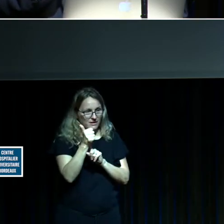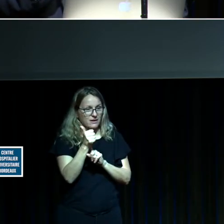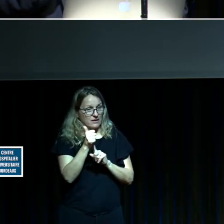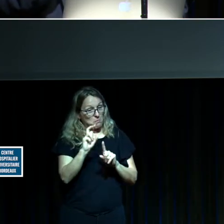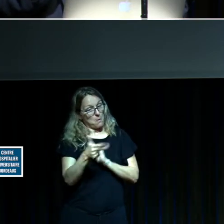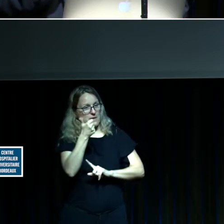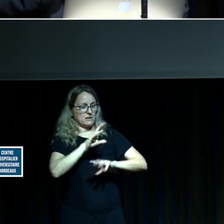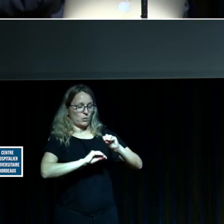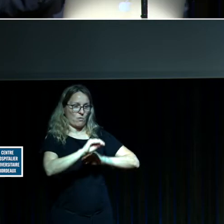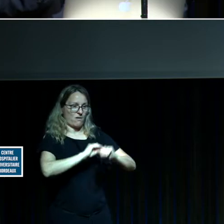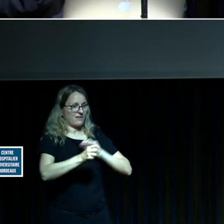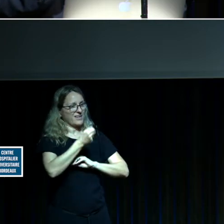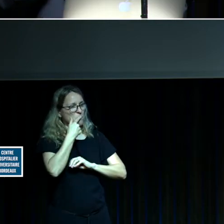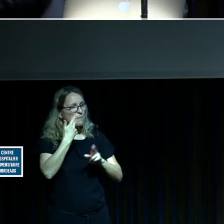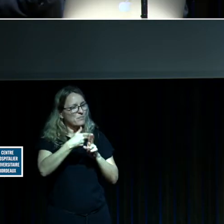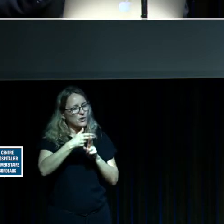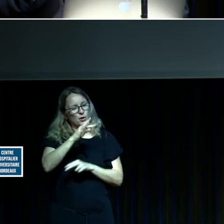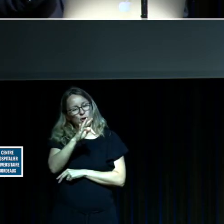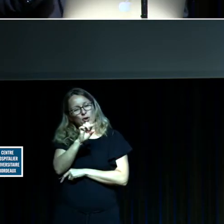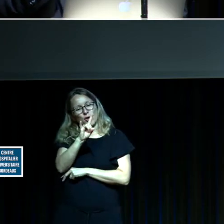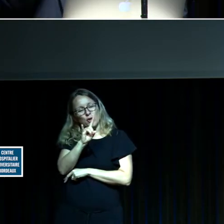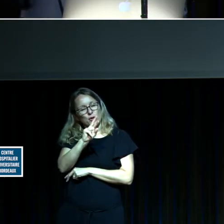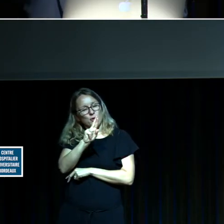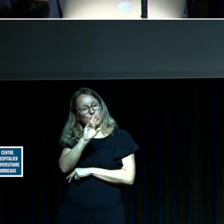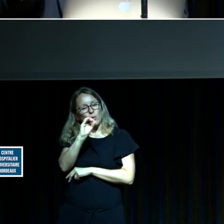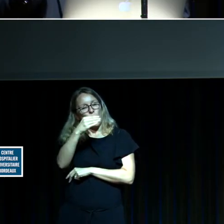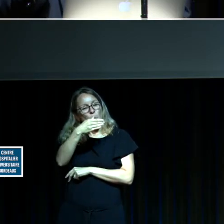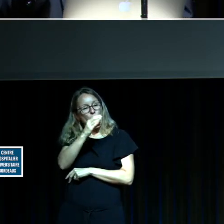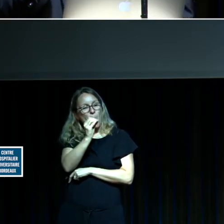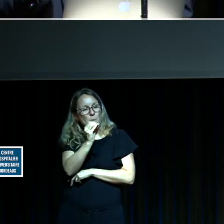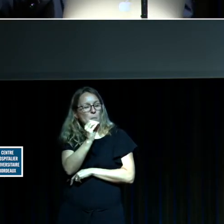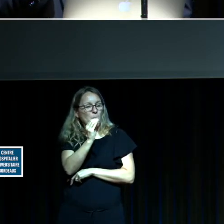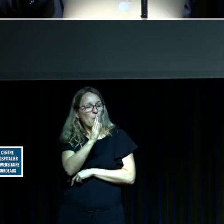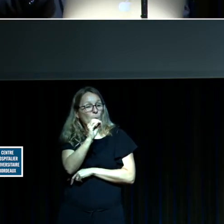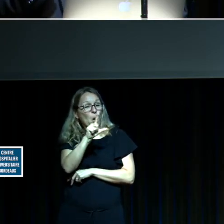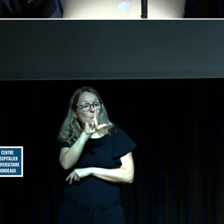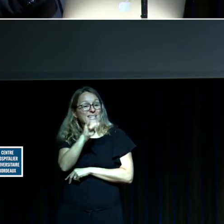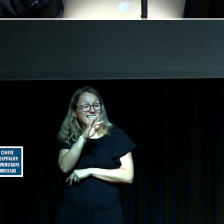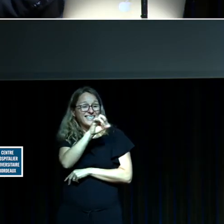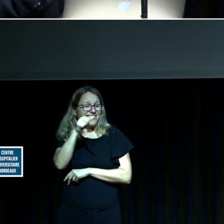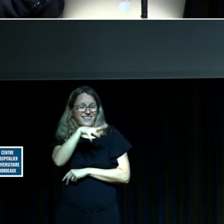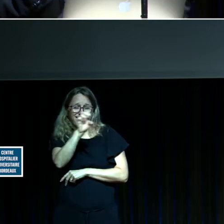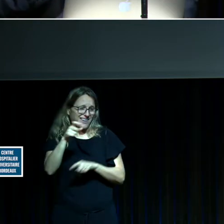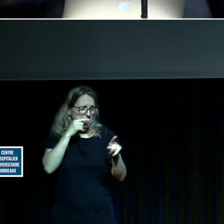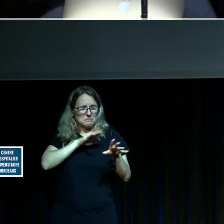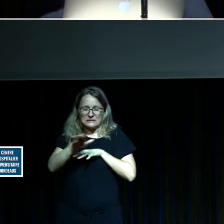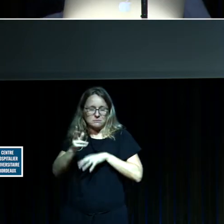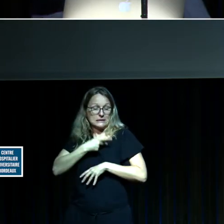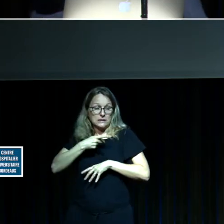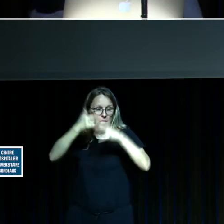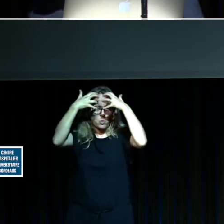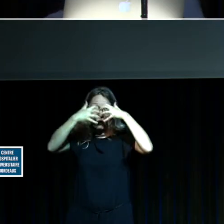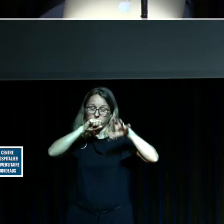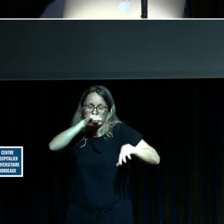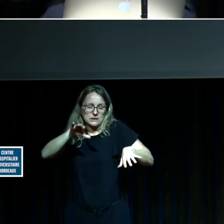cérébral. C'est un médicament qu'on appelle un thrombolytique. C'est le desktop des neurologues. C'est un médicament qu'on injecte dans une